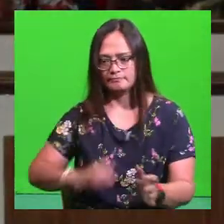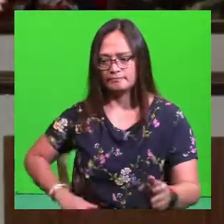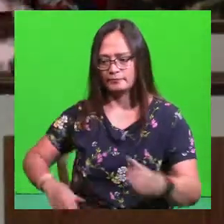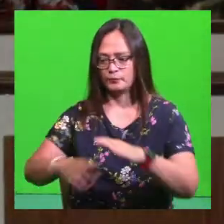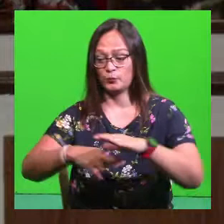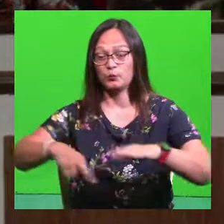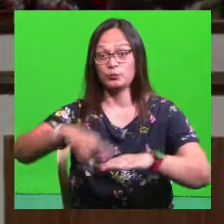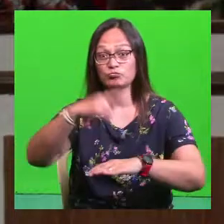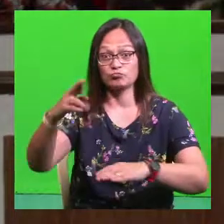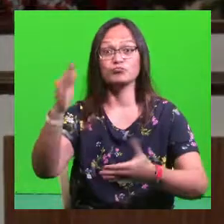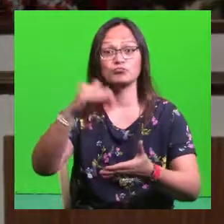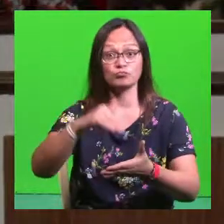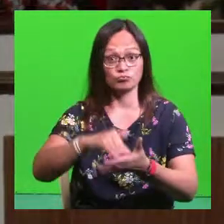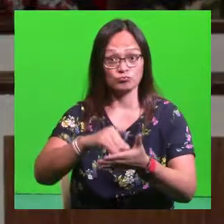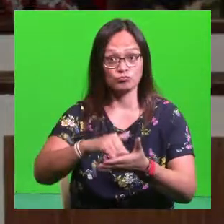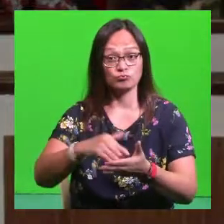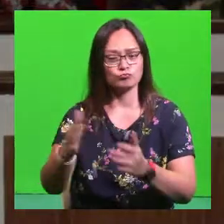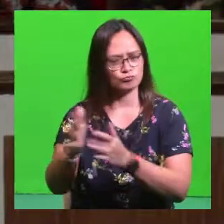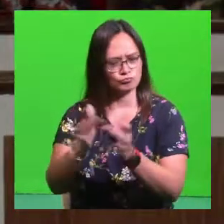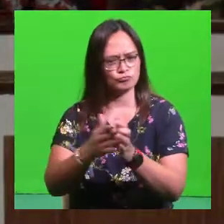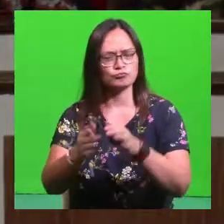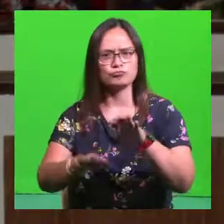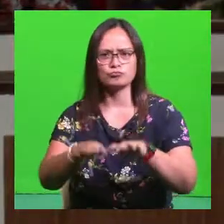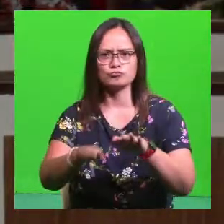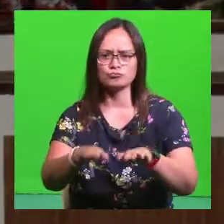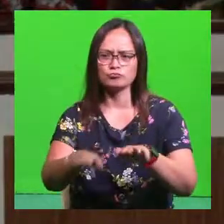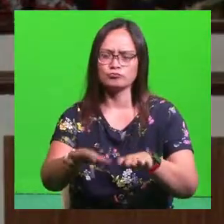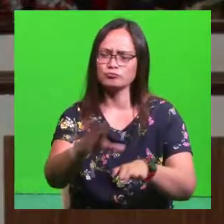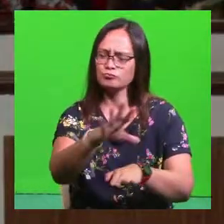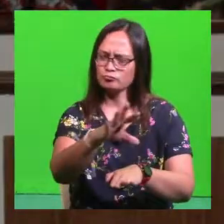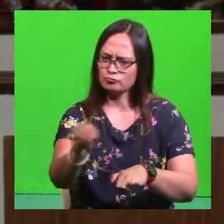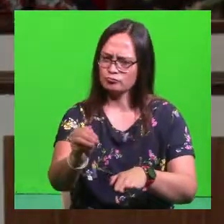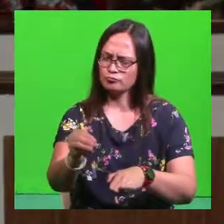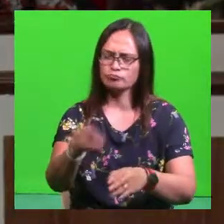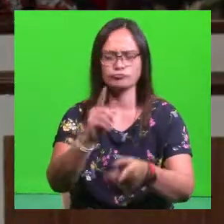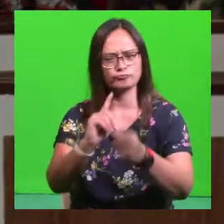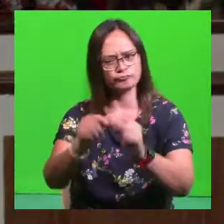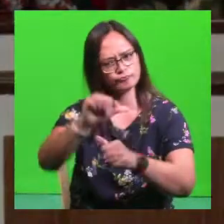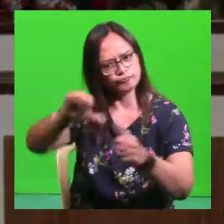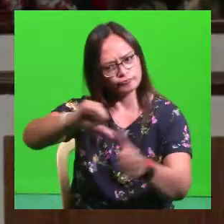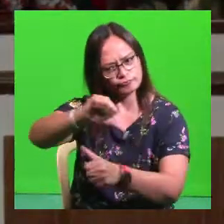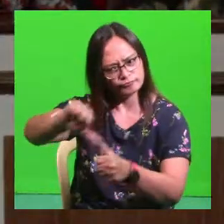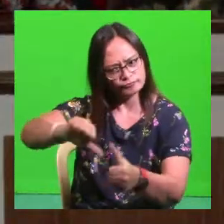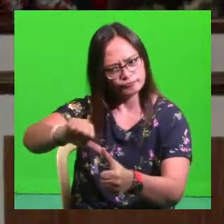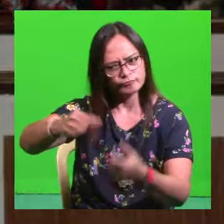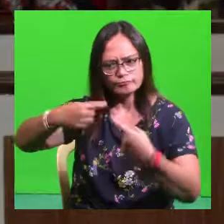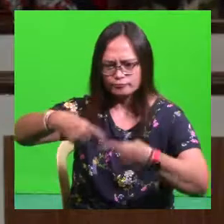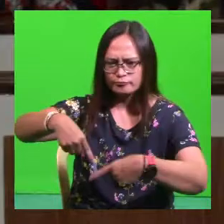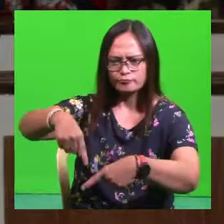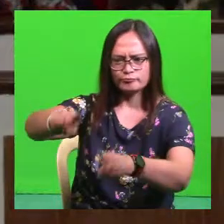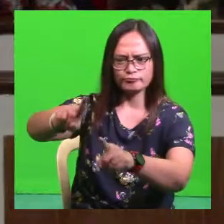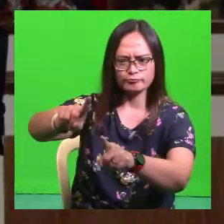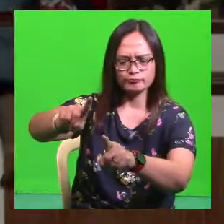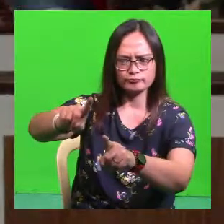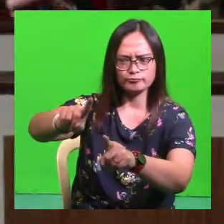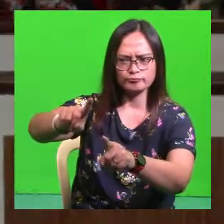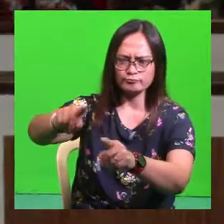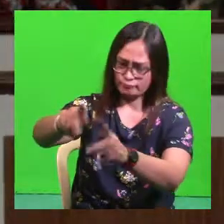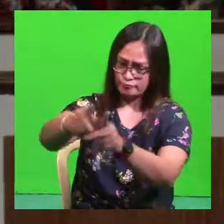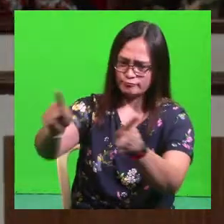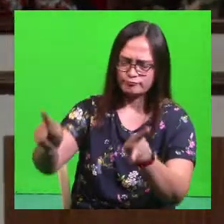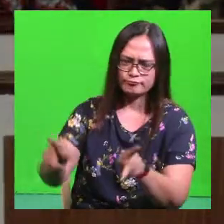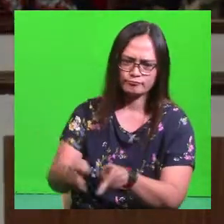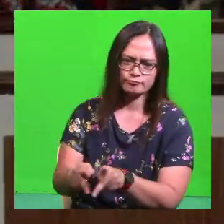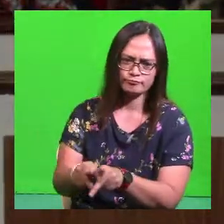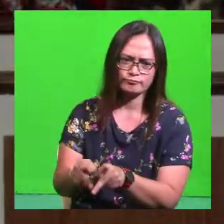At meron siyang nakahalubilong dalawang tao patungo doon sa Emmaus. At doon sa Luke 24